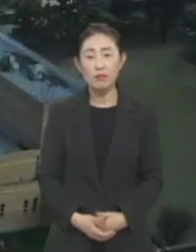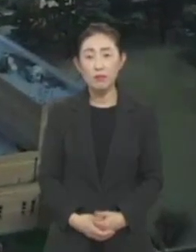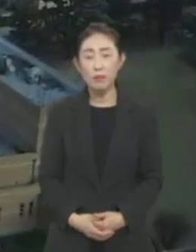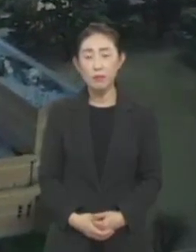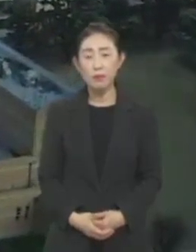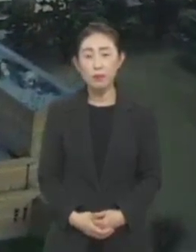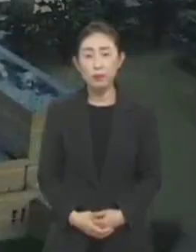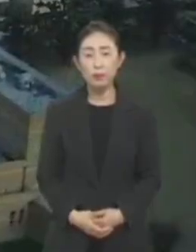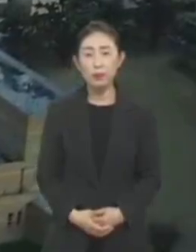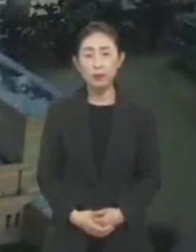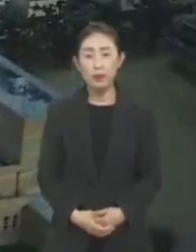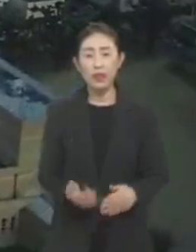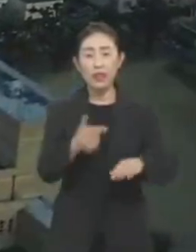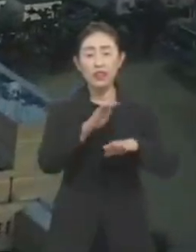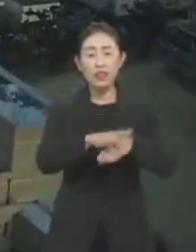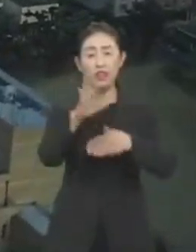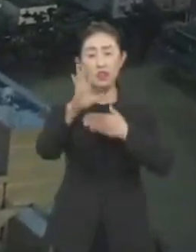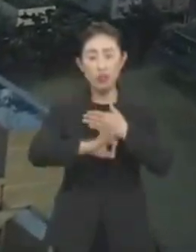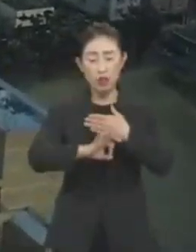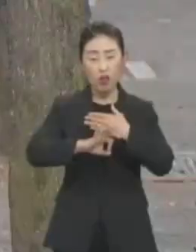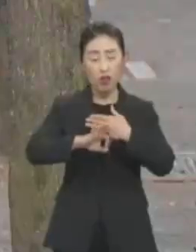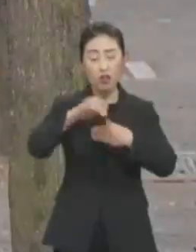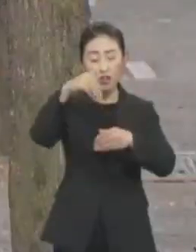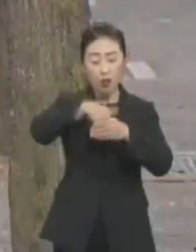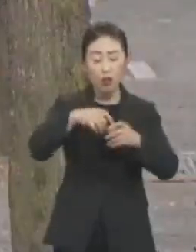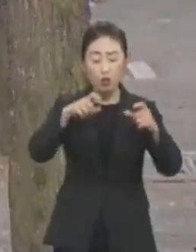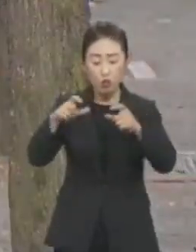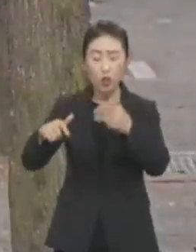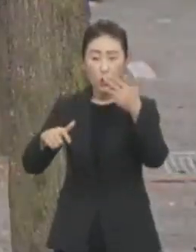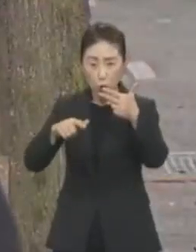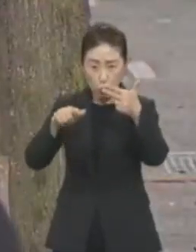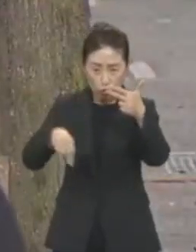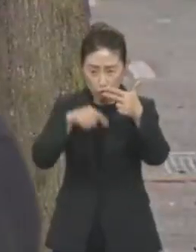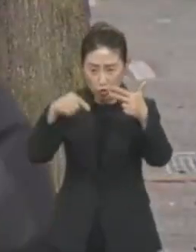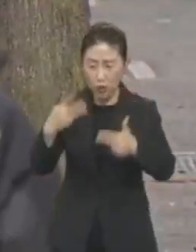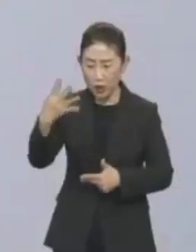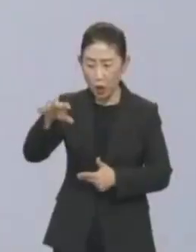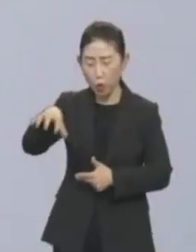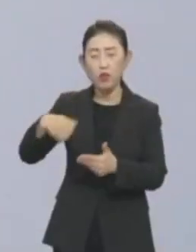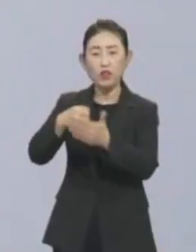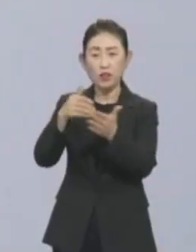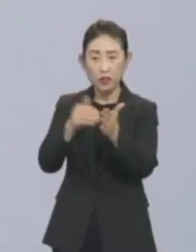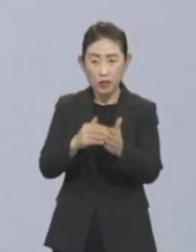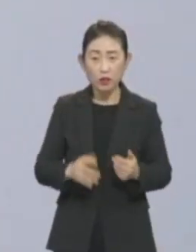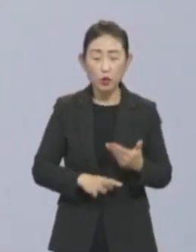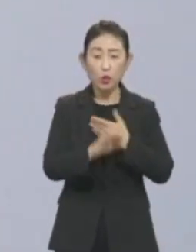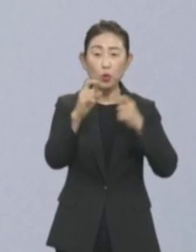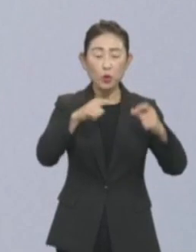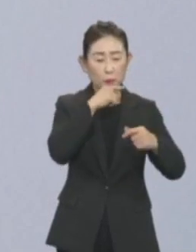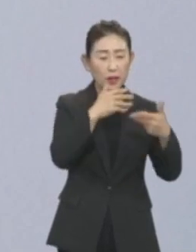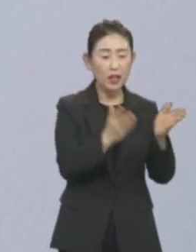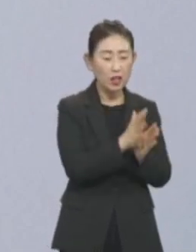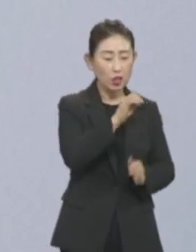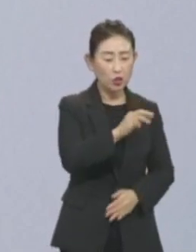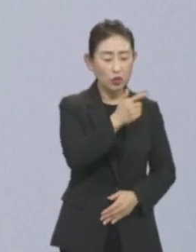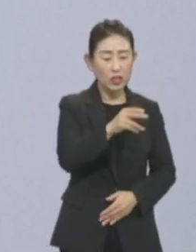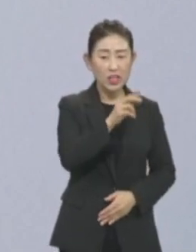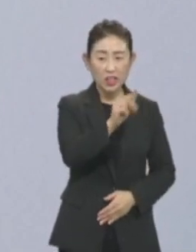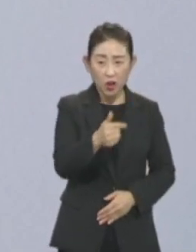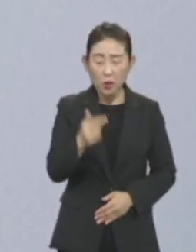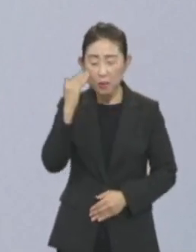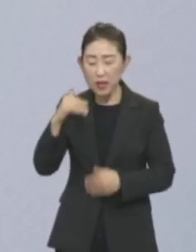기자입니다 대전은 선거구 일곱 곳 가운데 네곳의 대진표가 확정됐습니다 동구는 윤창현 장철민 두